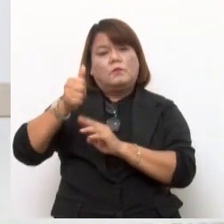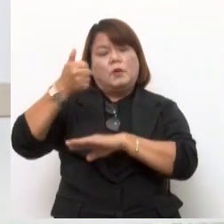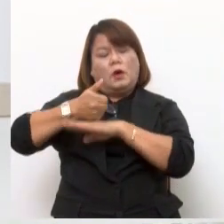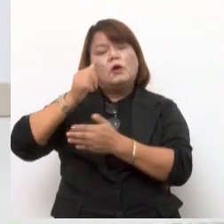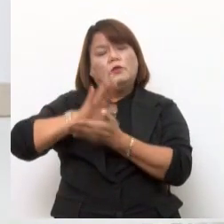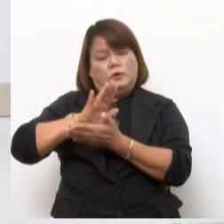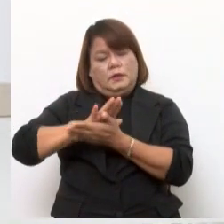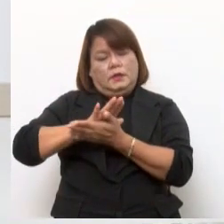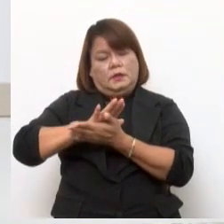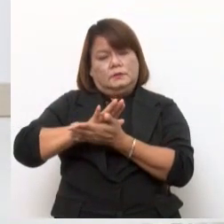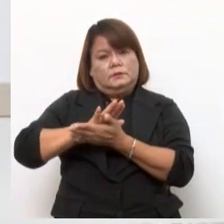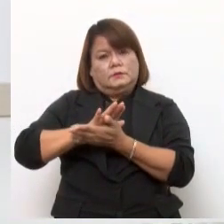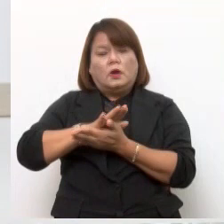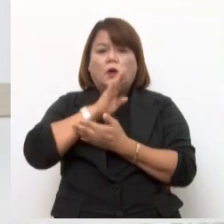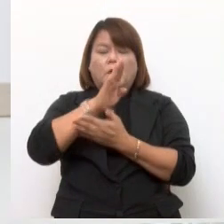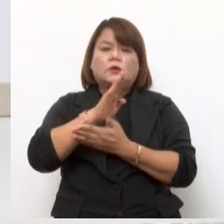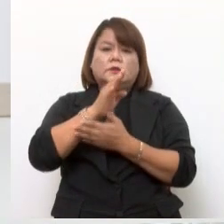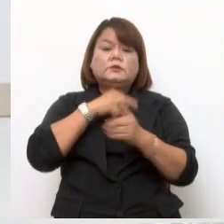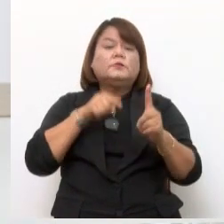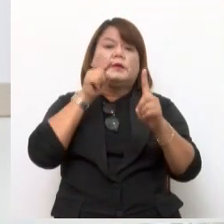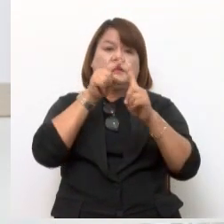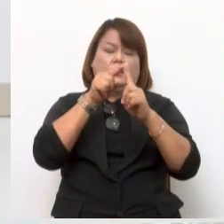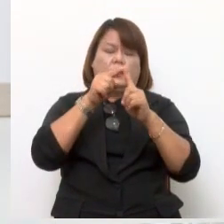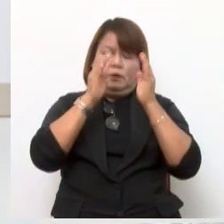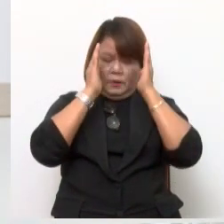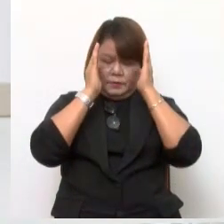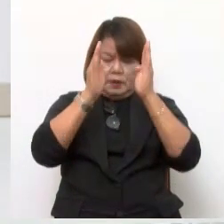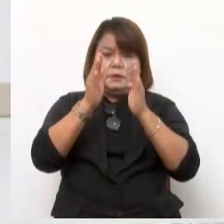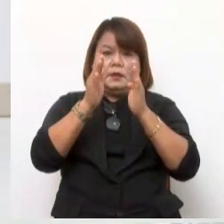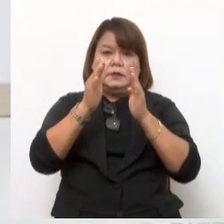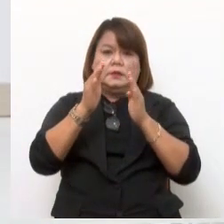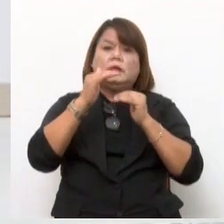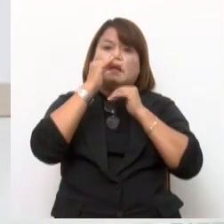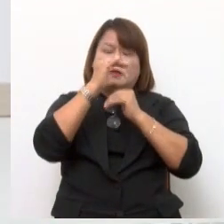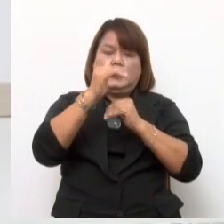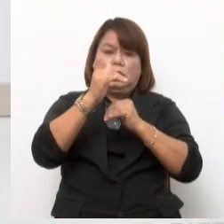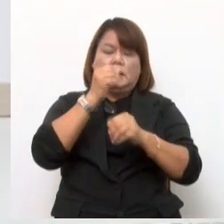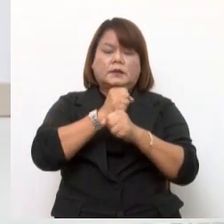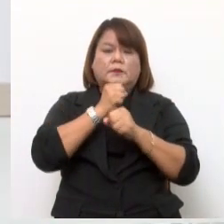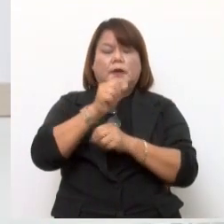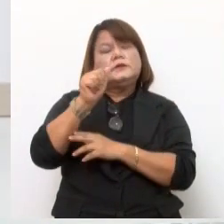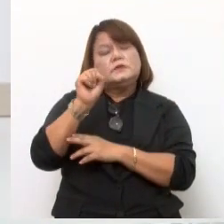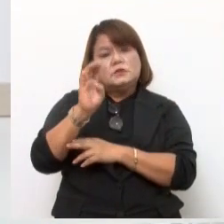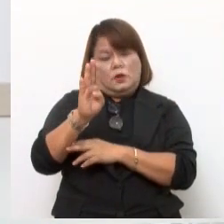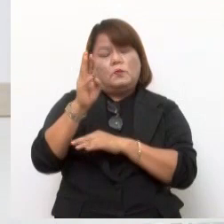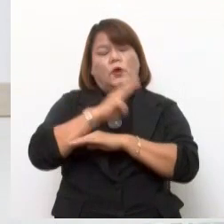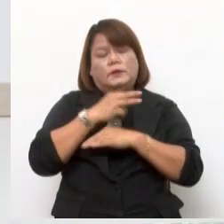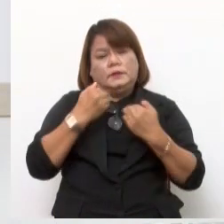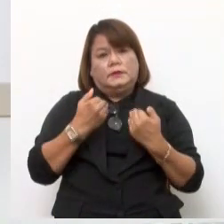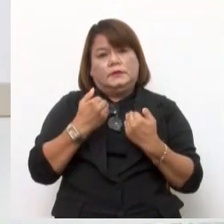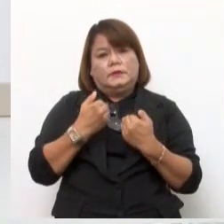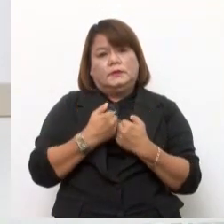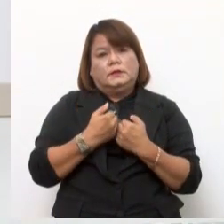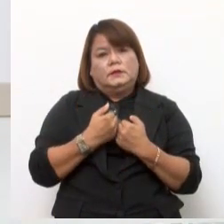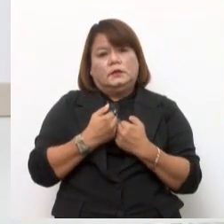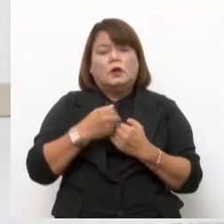เน้นย้ำถึงเจตนารมณ์และความตั้งใจในหลักเกณฑ์ของการดำเนินการสอบคราวนี้นะครับ